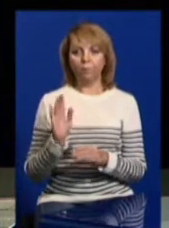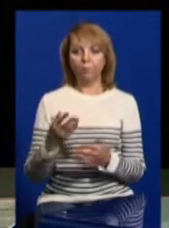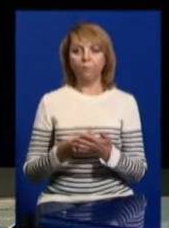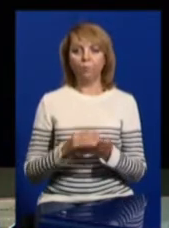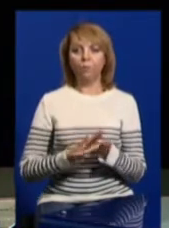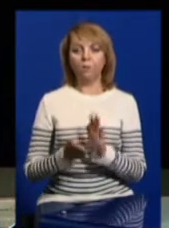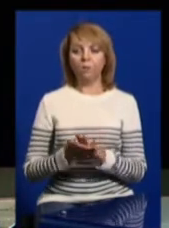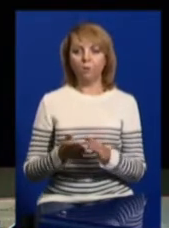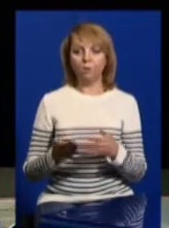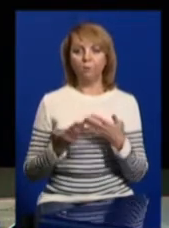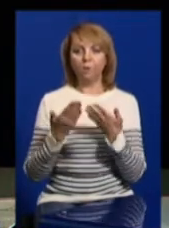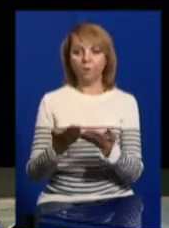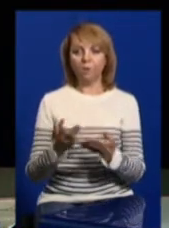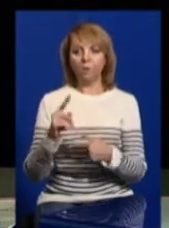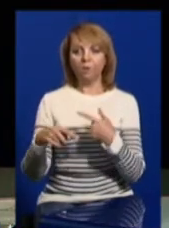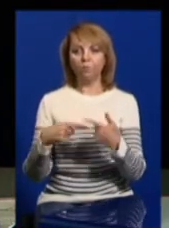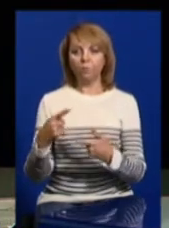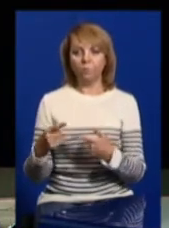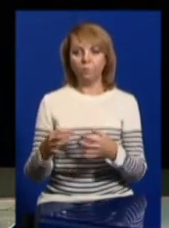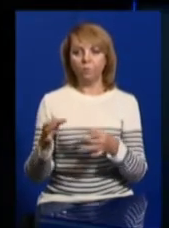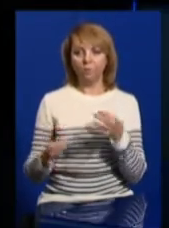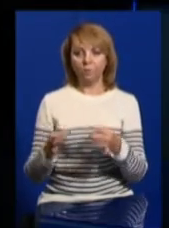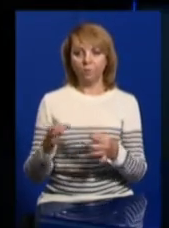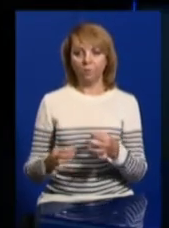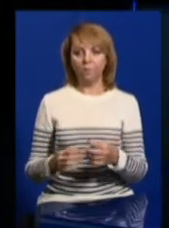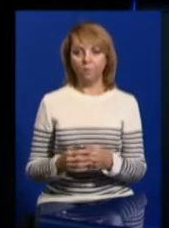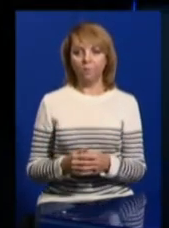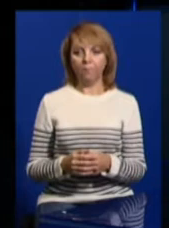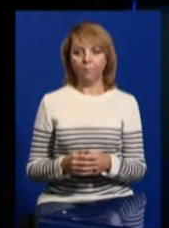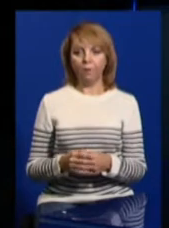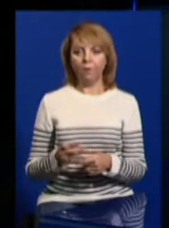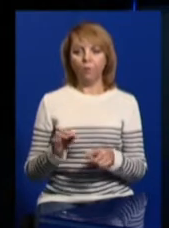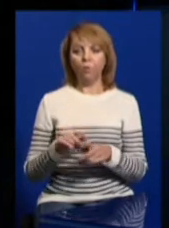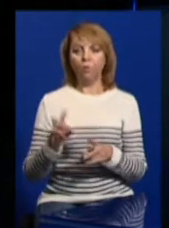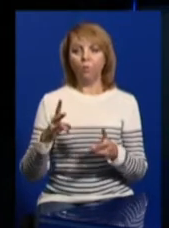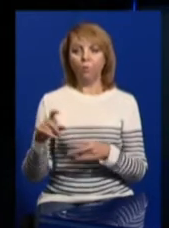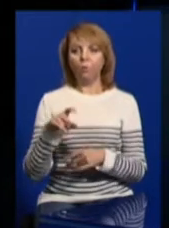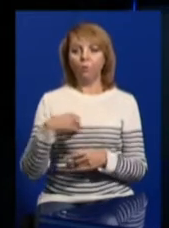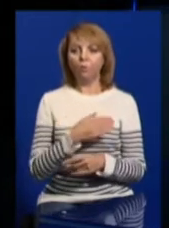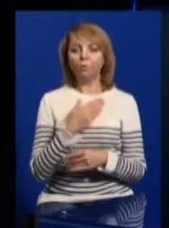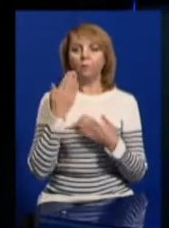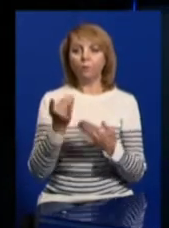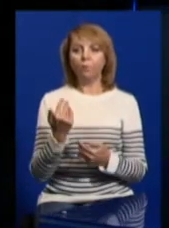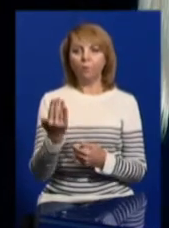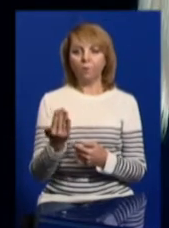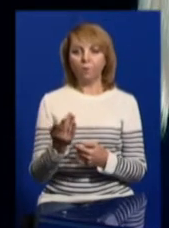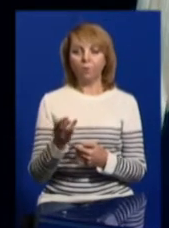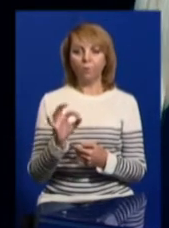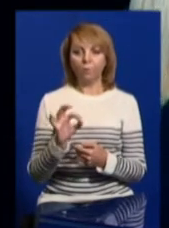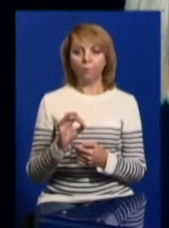позицію викладати вже на наступному судовому засіданні. Щодо потерпілих, ще хочу спитати у вас